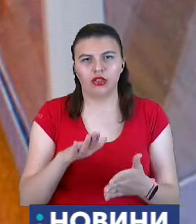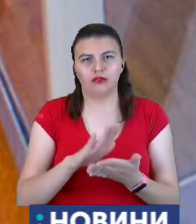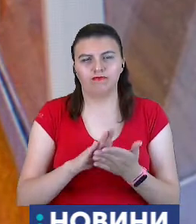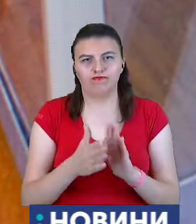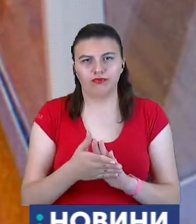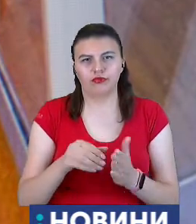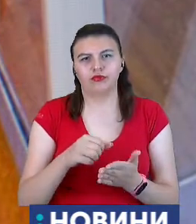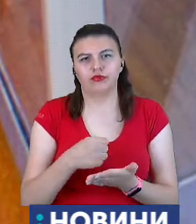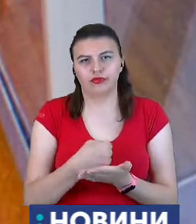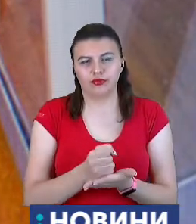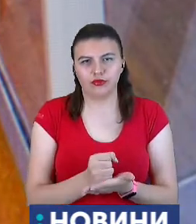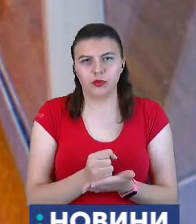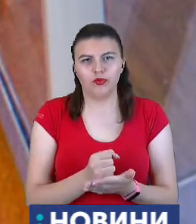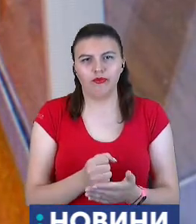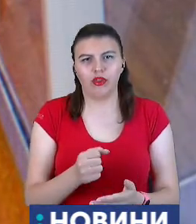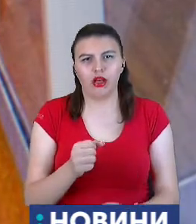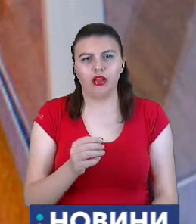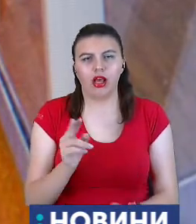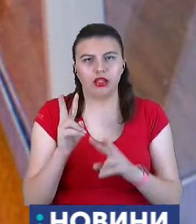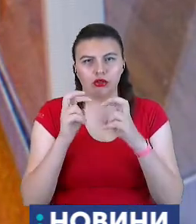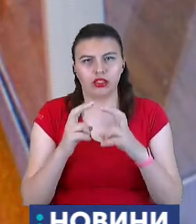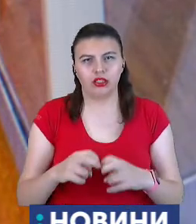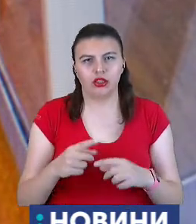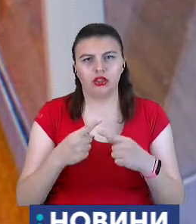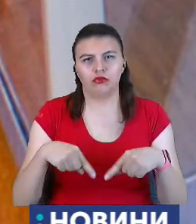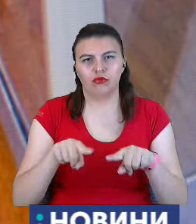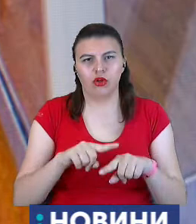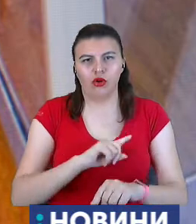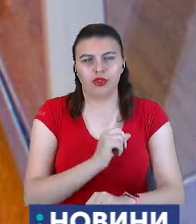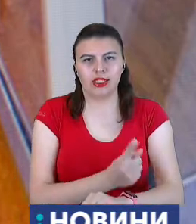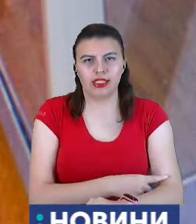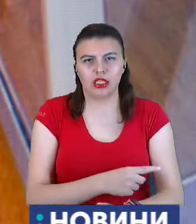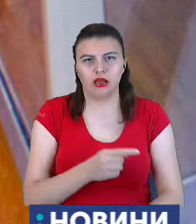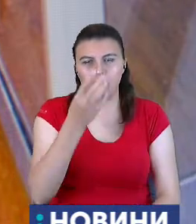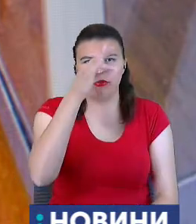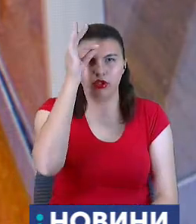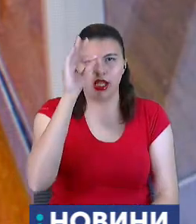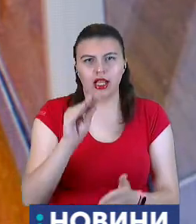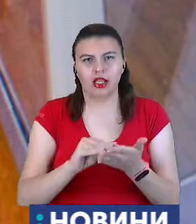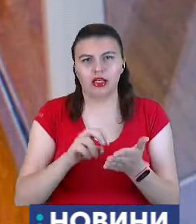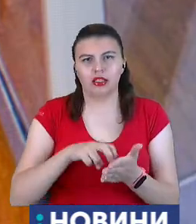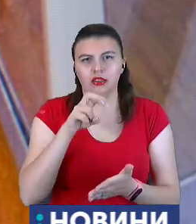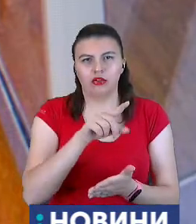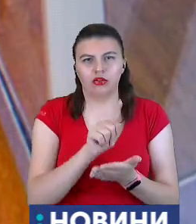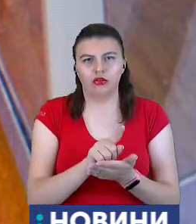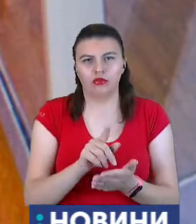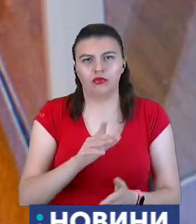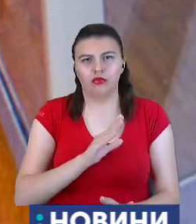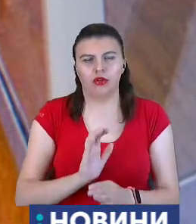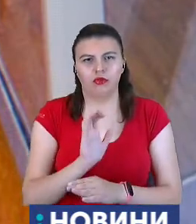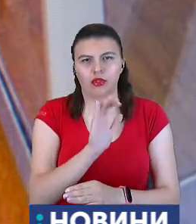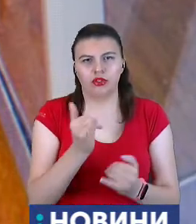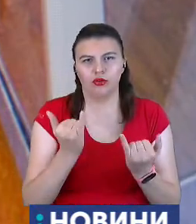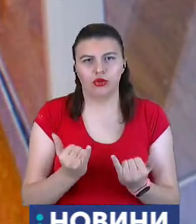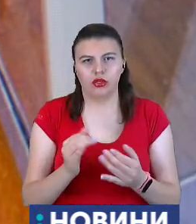на дослідженнях правоохоронців та штабу об'єднаних сил. Листа до ЦВК Гайдай мав відправити сьогодні.